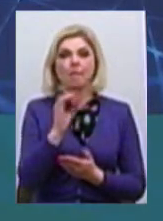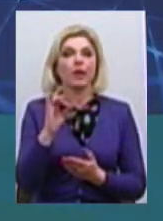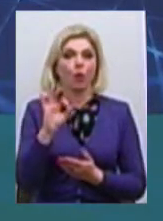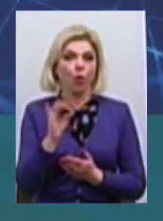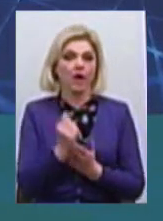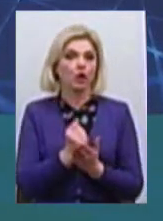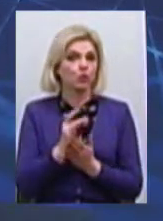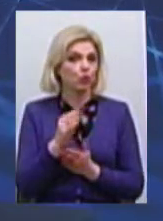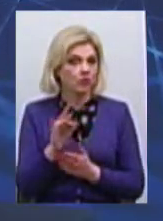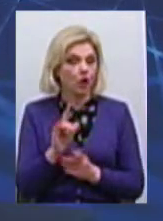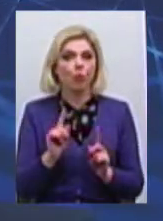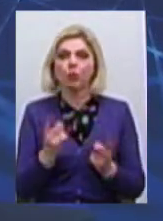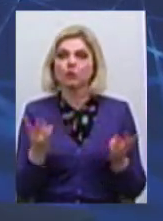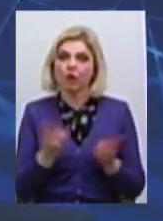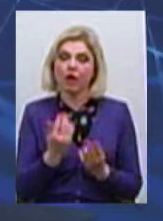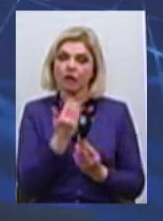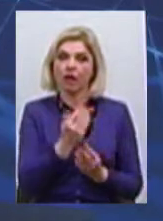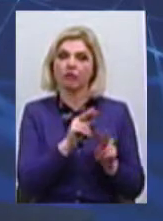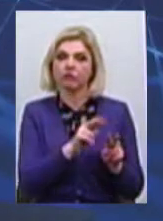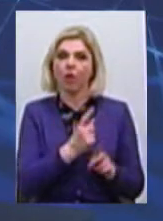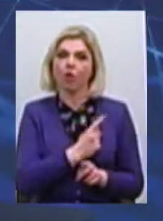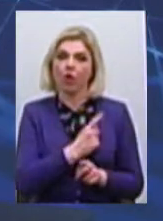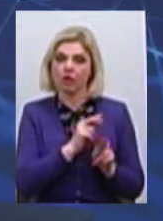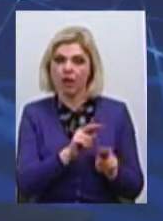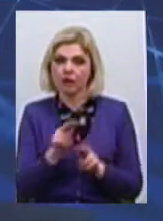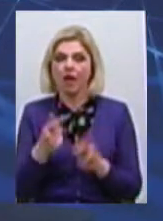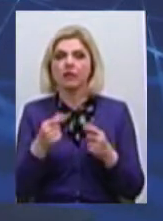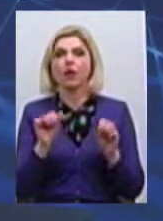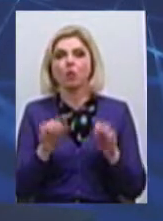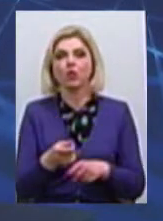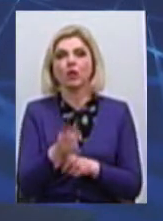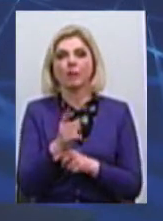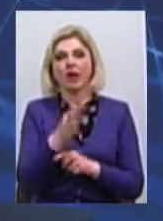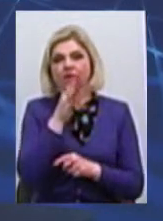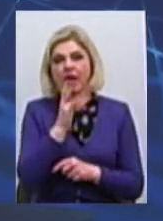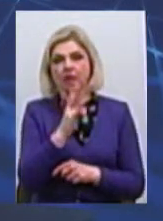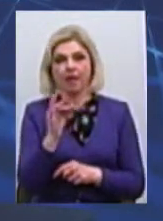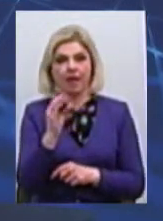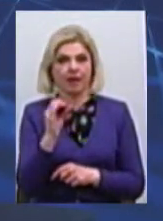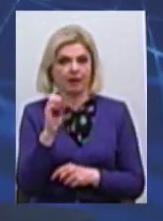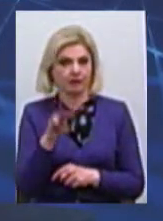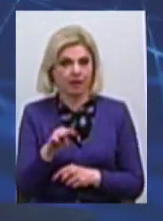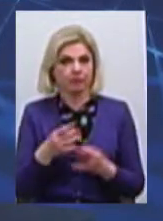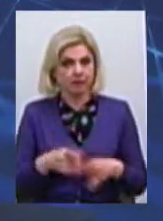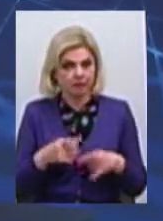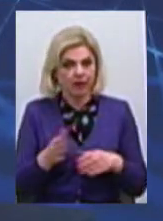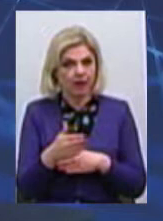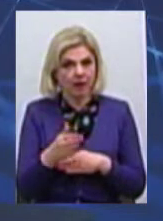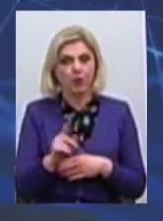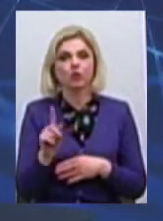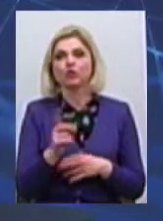треба охороняти? А також, де можна рибалити у період нересту і що потрібно зробити для збереження